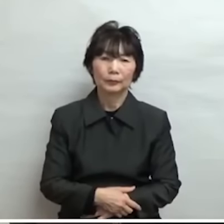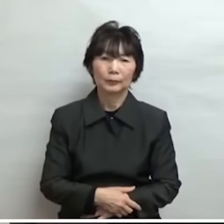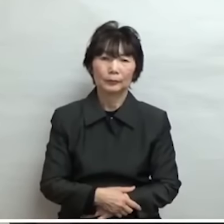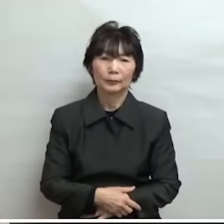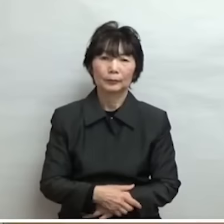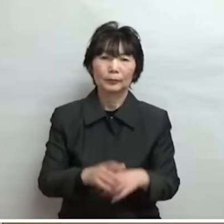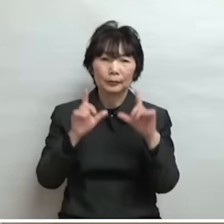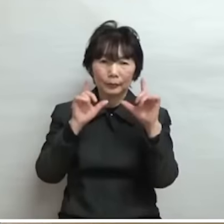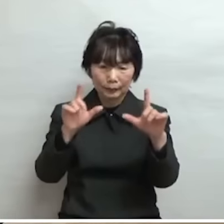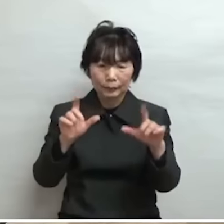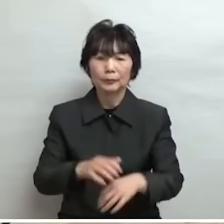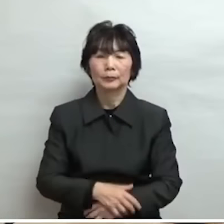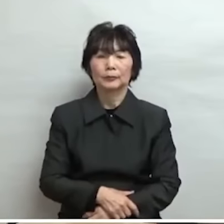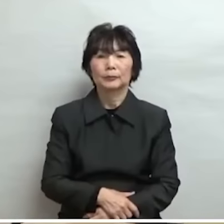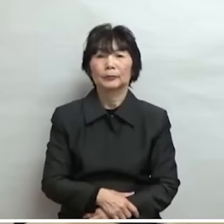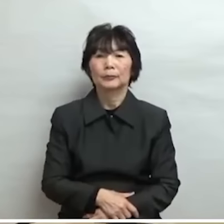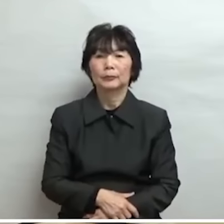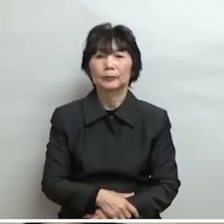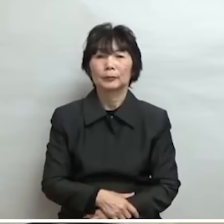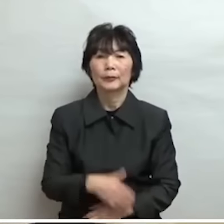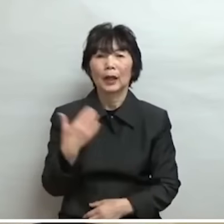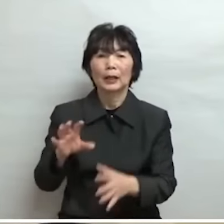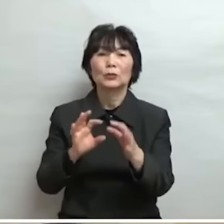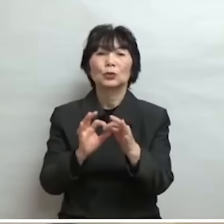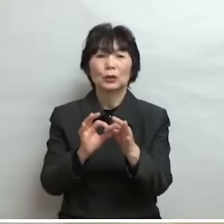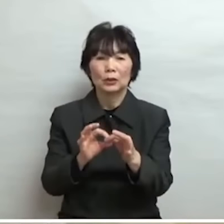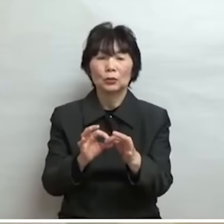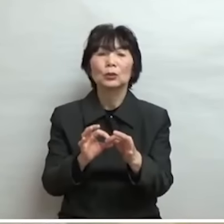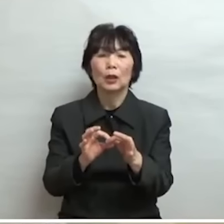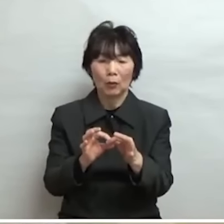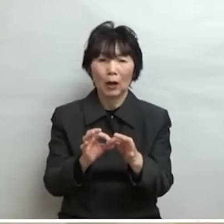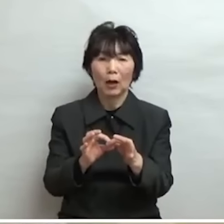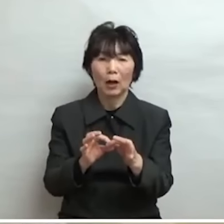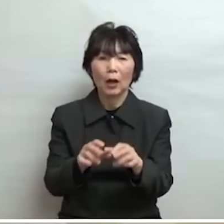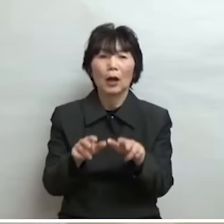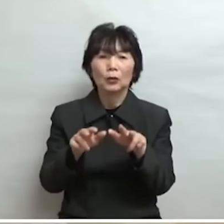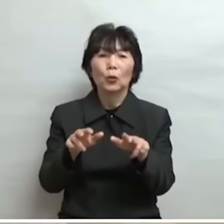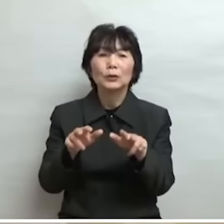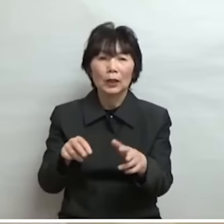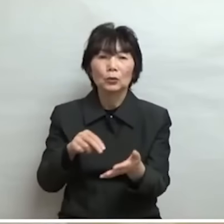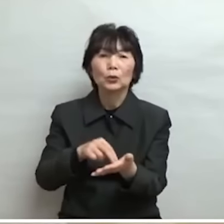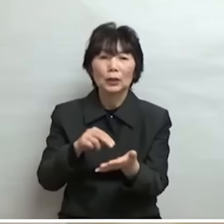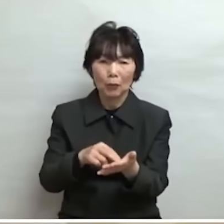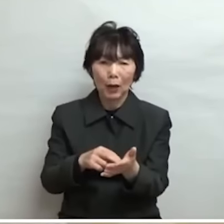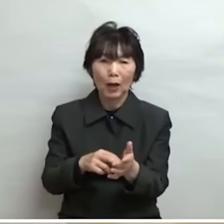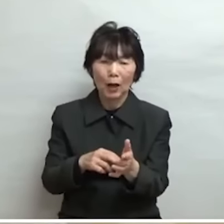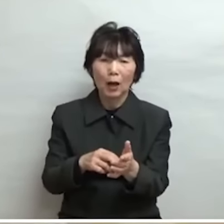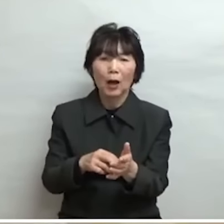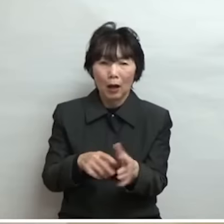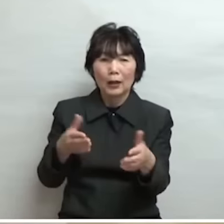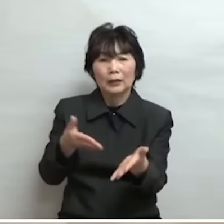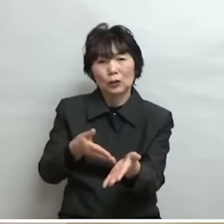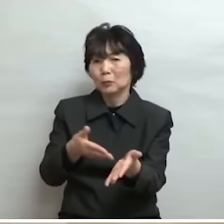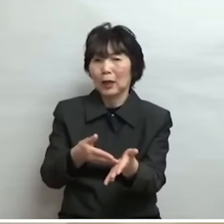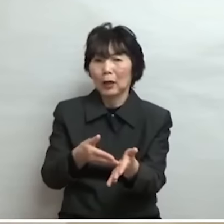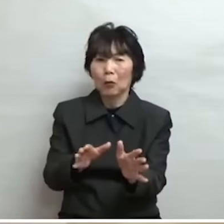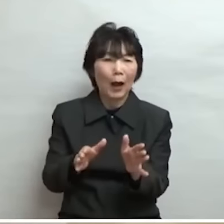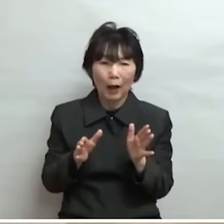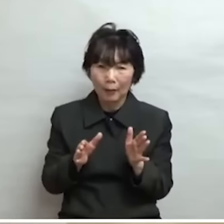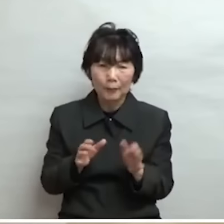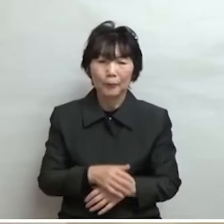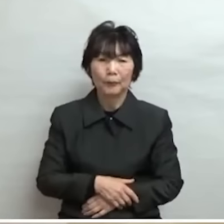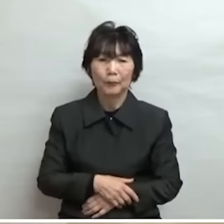はい、県水部長です。手続きにつきましては基本的に行政側からは公表は差し控えさせていただいてございます。ただ